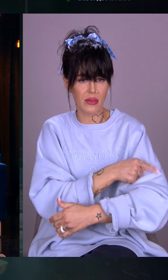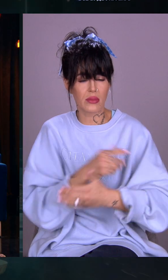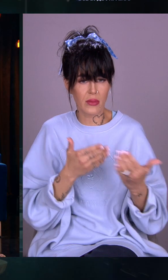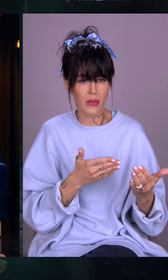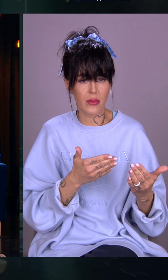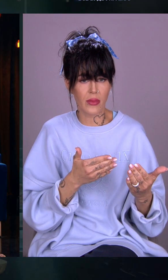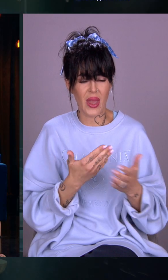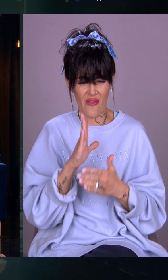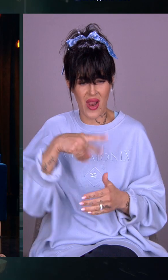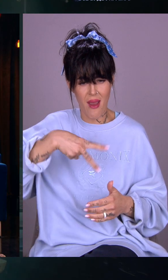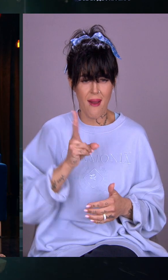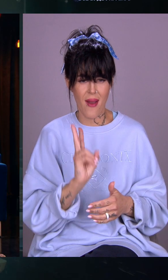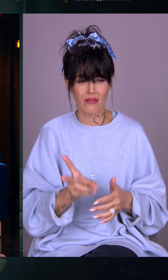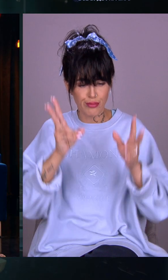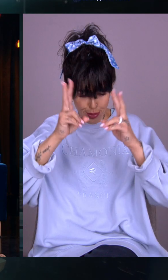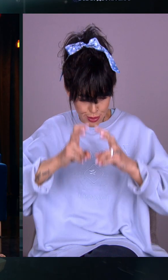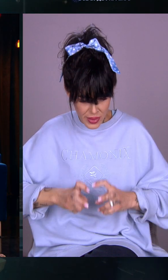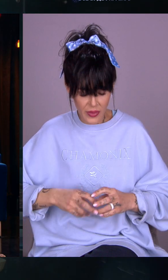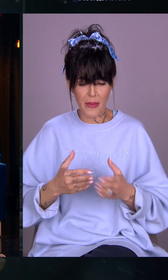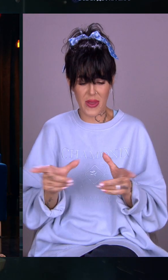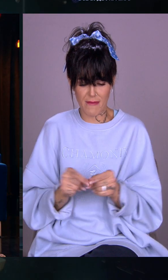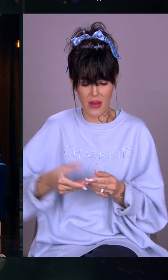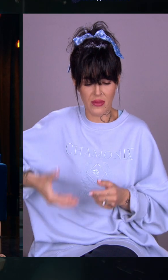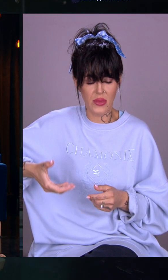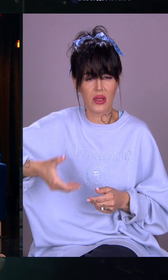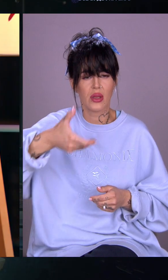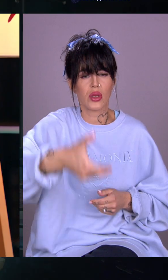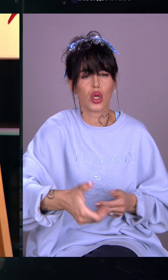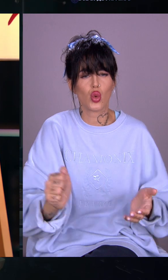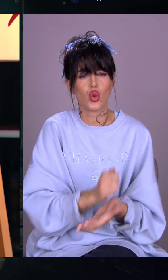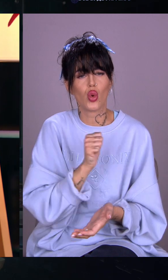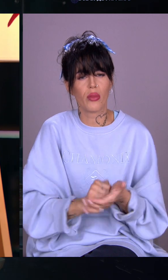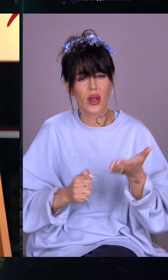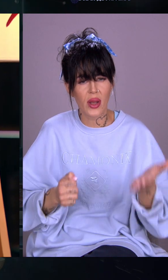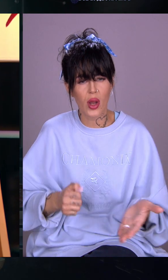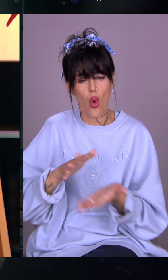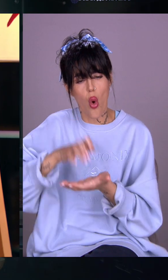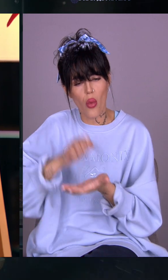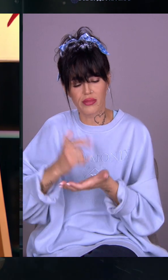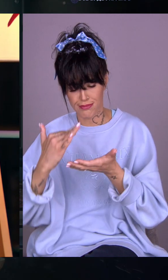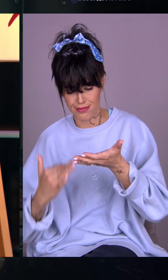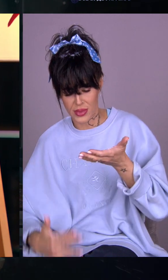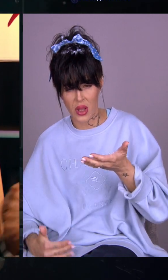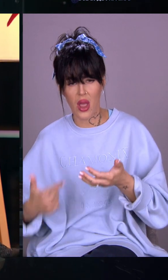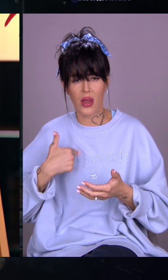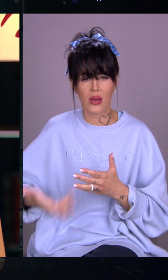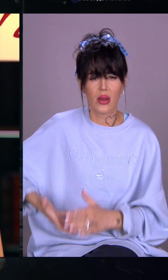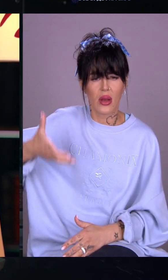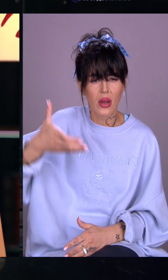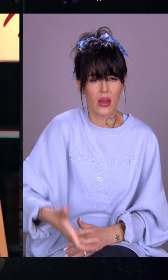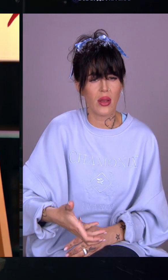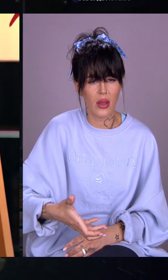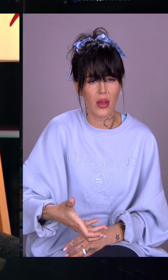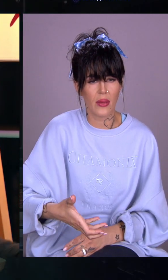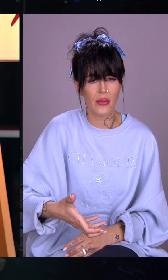ВЛК, ви приходите з паперами, ніхто ж вам не каже, приходите з паперами і копіями їх. Я поранений, прийшов з оригіналом